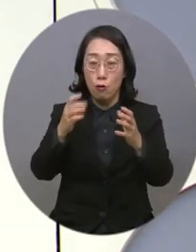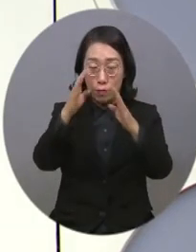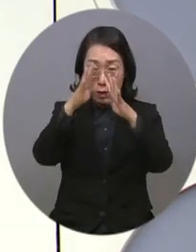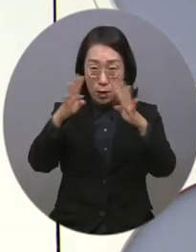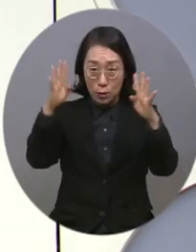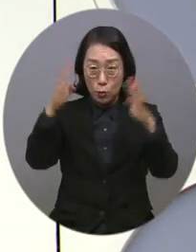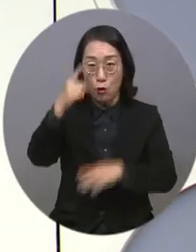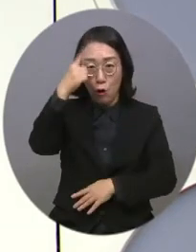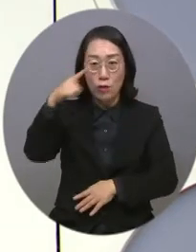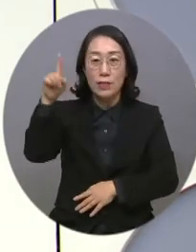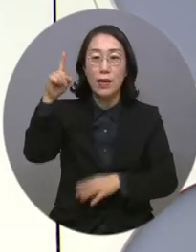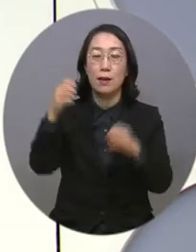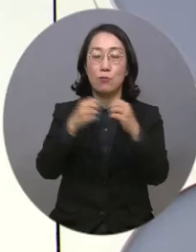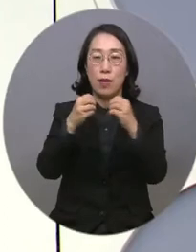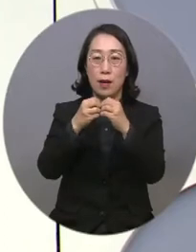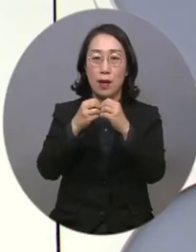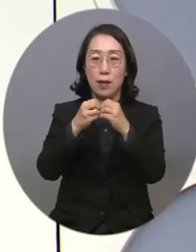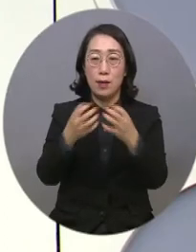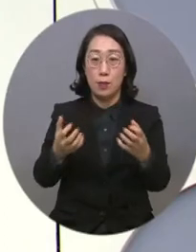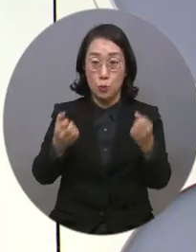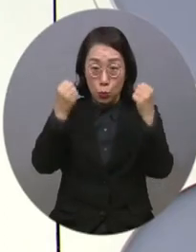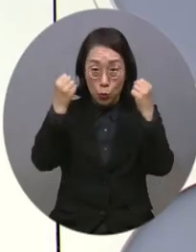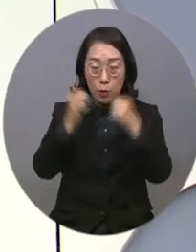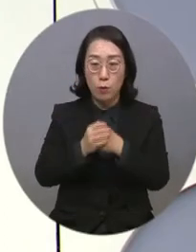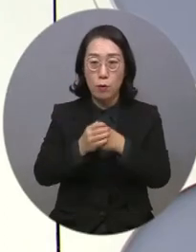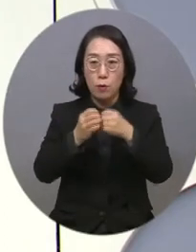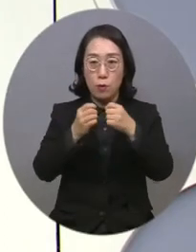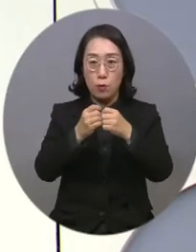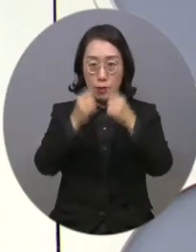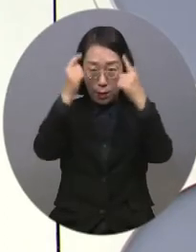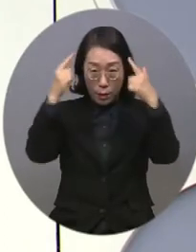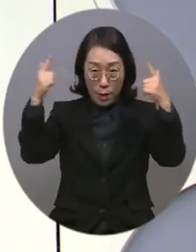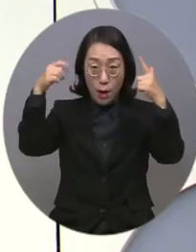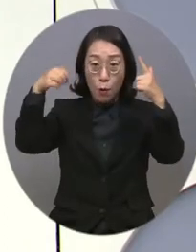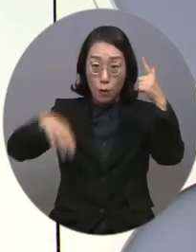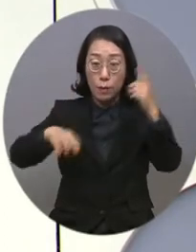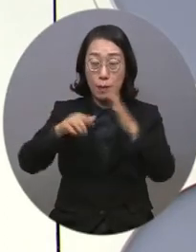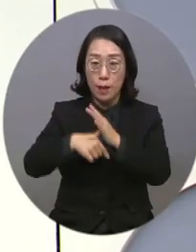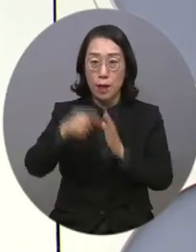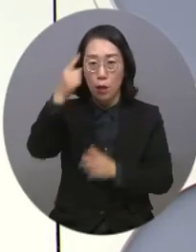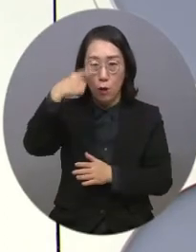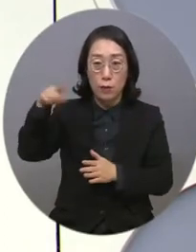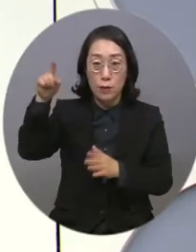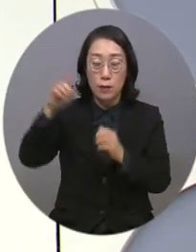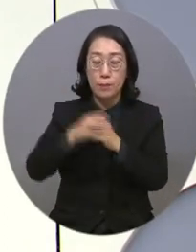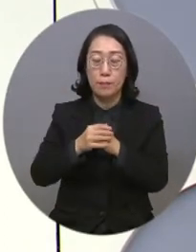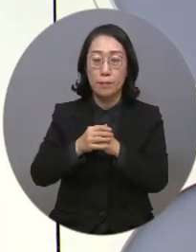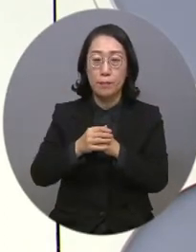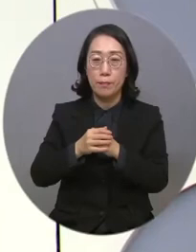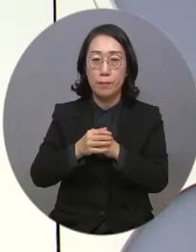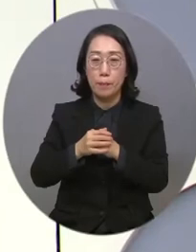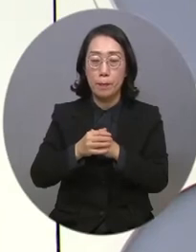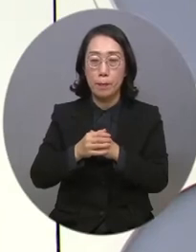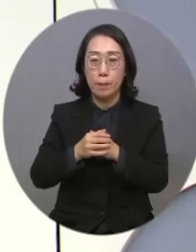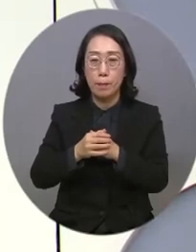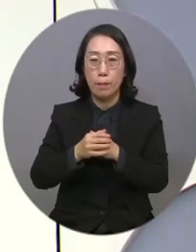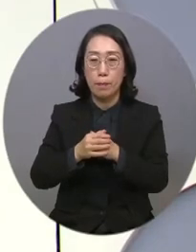러시아 문학을 전공하고 대학원 다닐 때 우리 한국 정부에서 1978년도, 79년도 이 무렵에